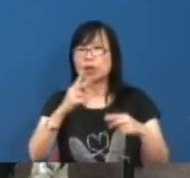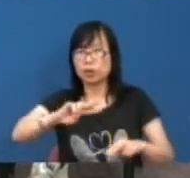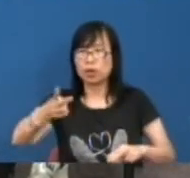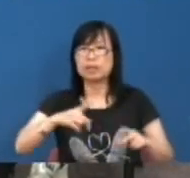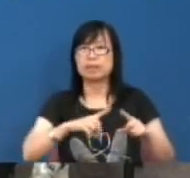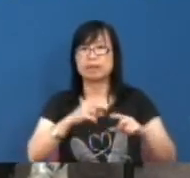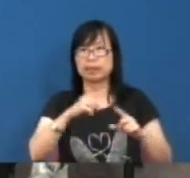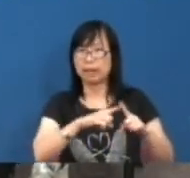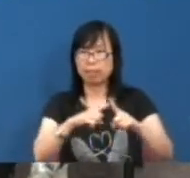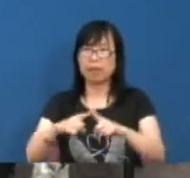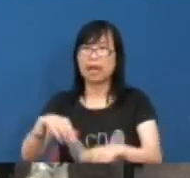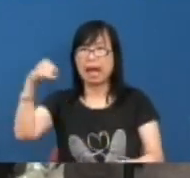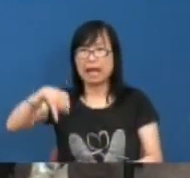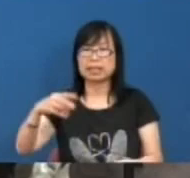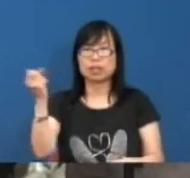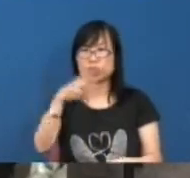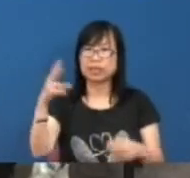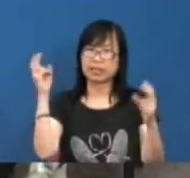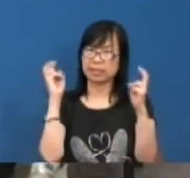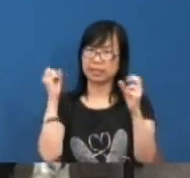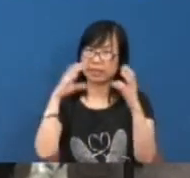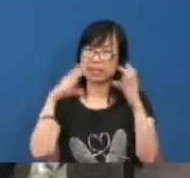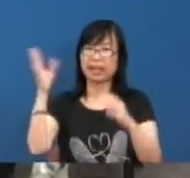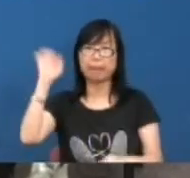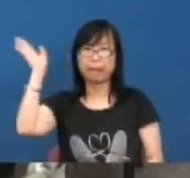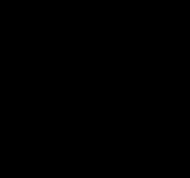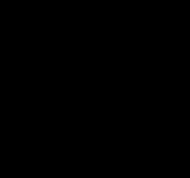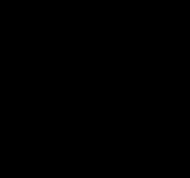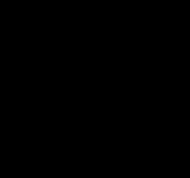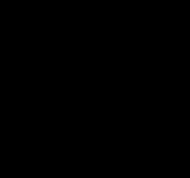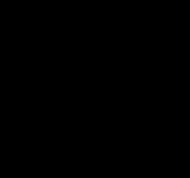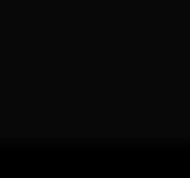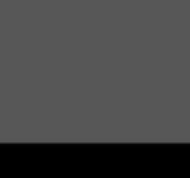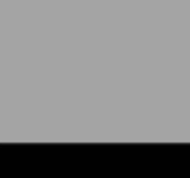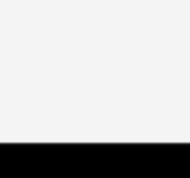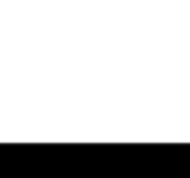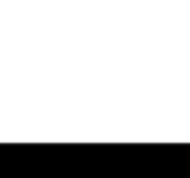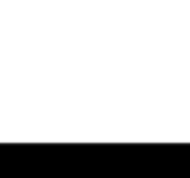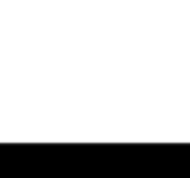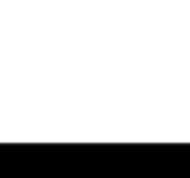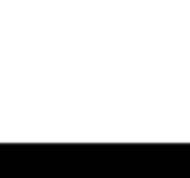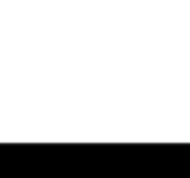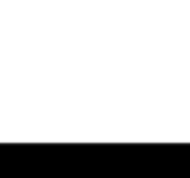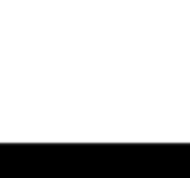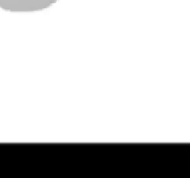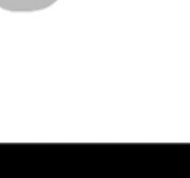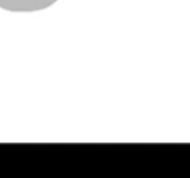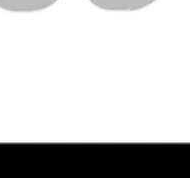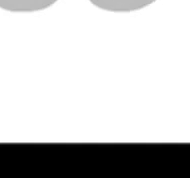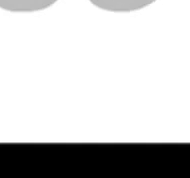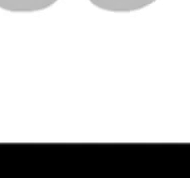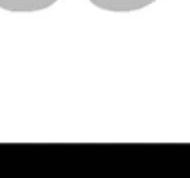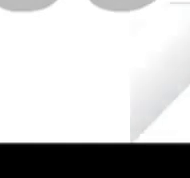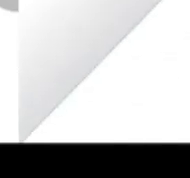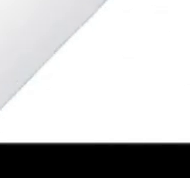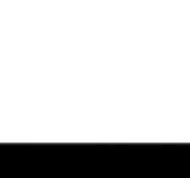好， 下一集再同你傾過。 好 ，Chris 啊 ，OK， 下週見。 拜拜。 向你誠意推薦